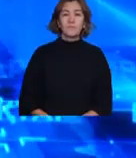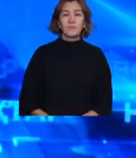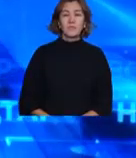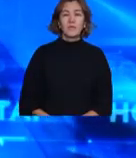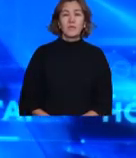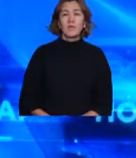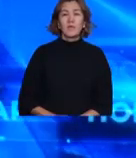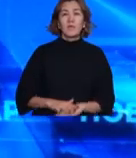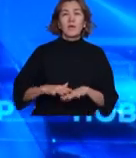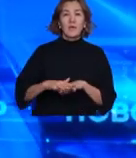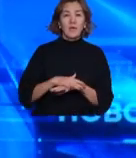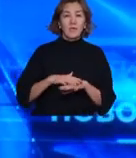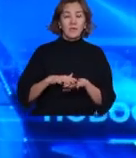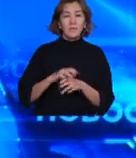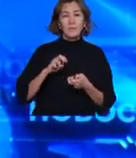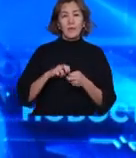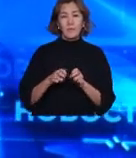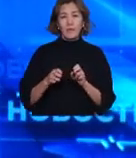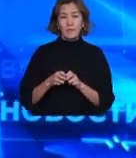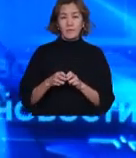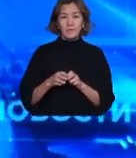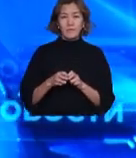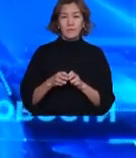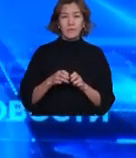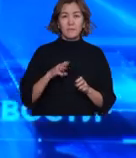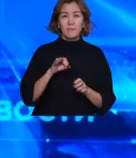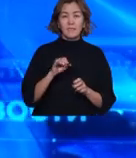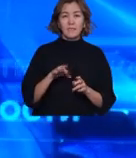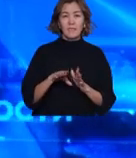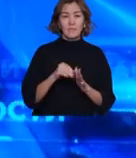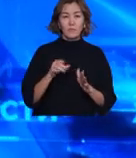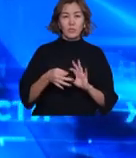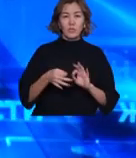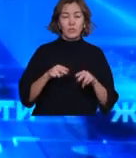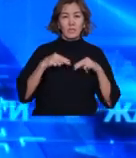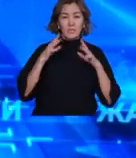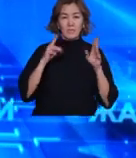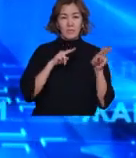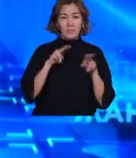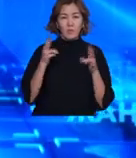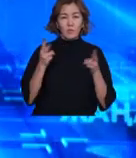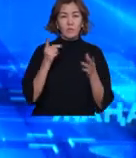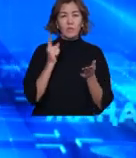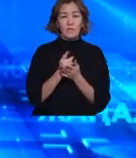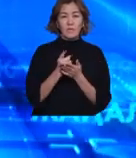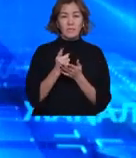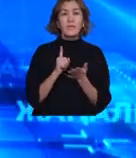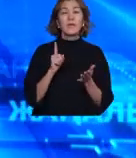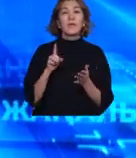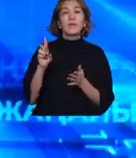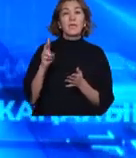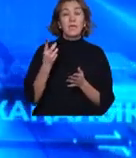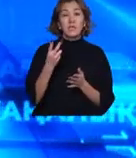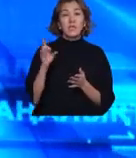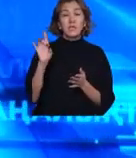Аймақ жұртшылығының мұң мұқтажы мәслихат депутаттарының жіті назарында болуы тиіс. Бүгін депутаттардың екінші республикалық